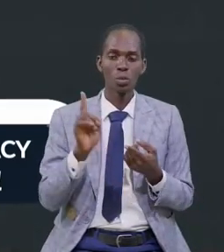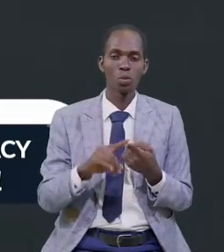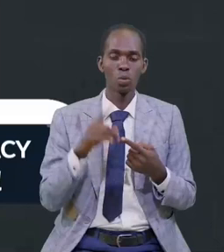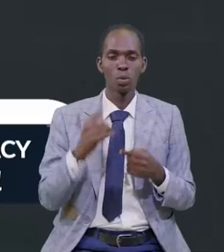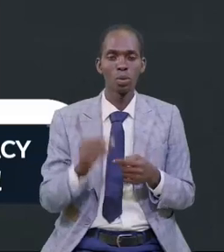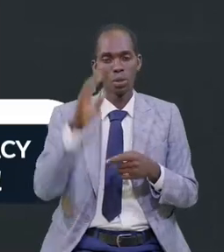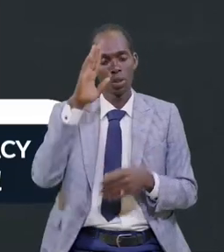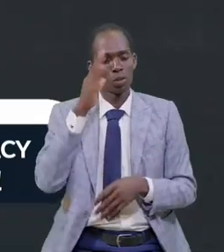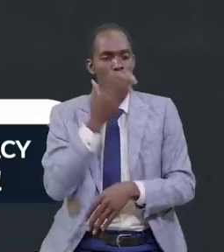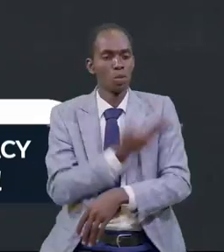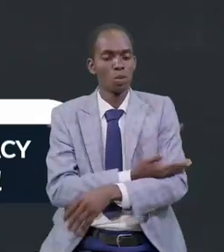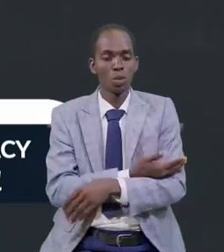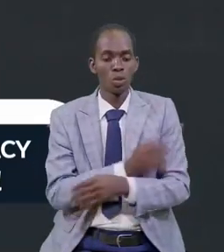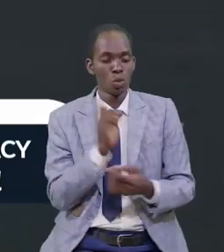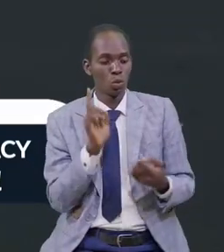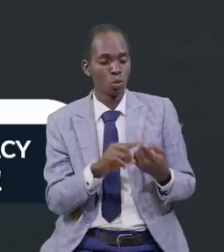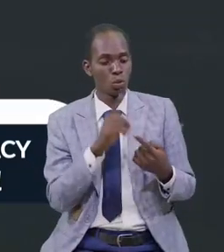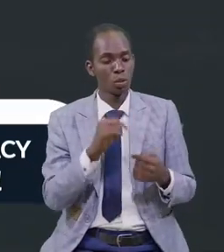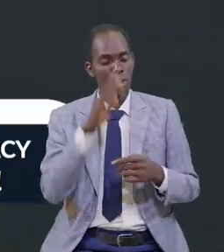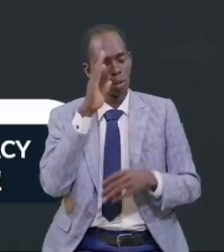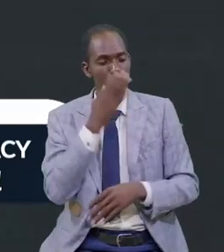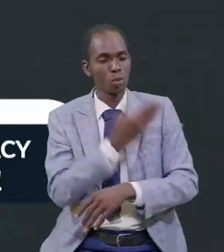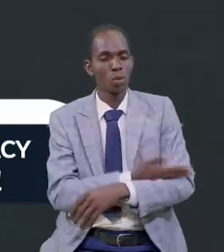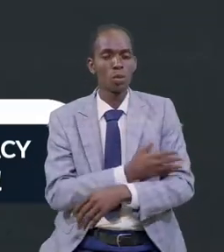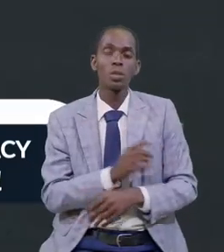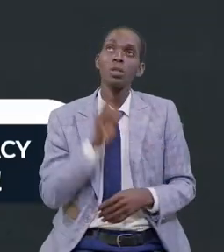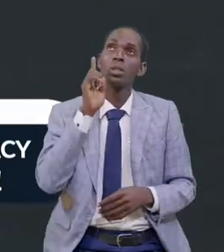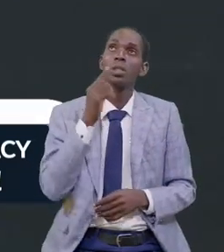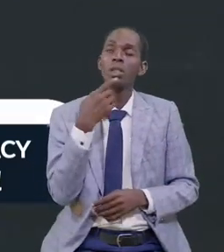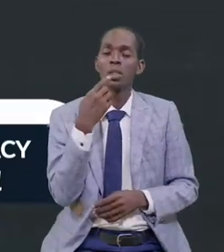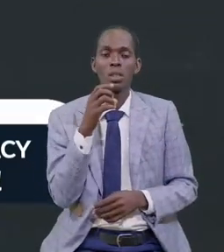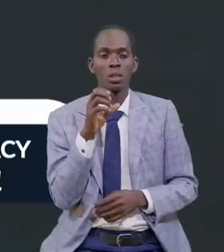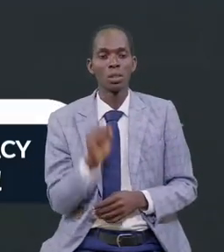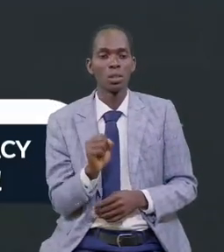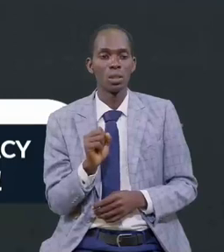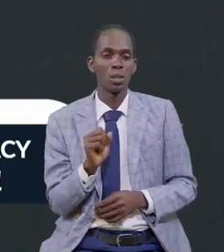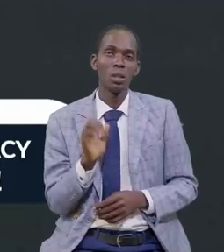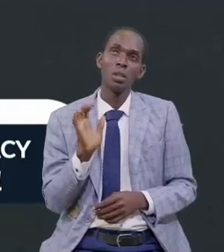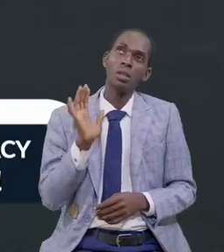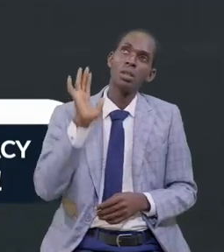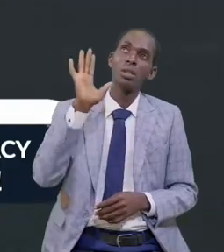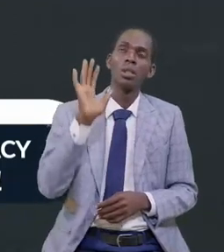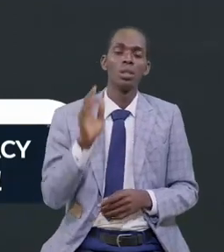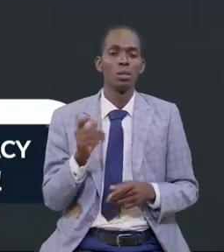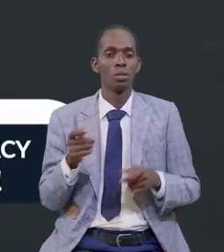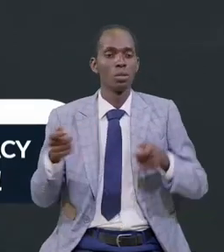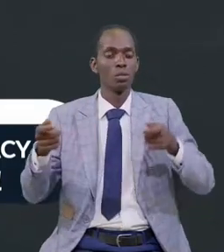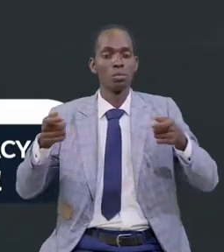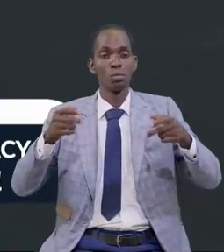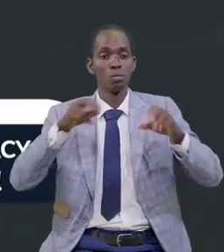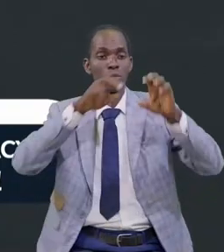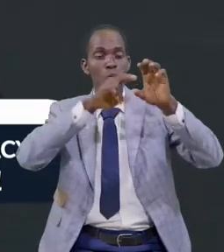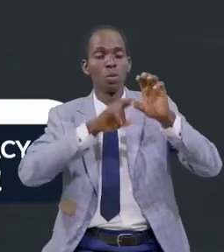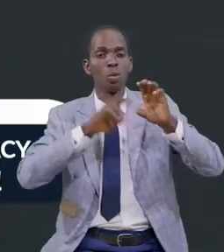1 verset 8 mais il a dit au fils ton trône oh Dieu